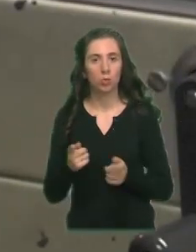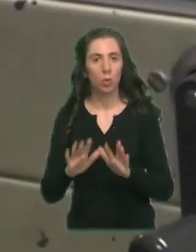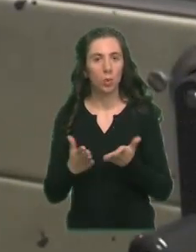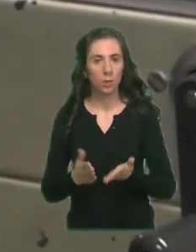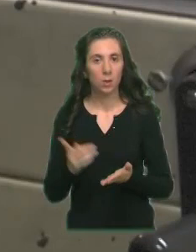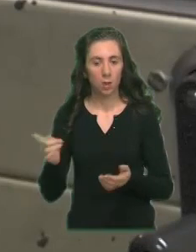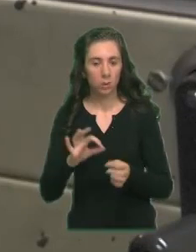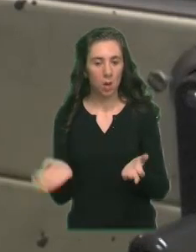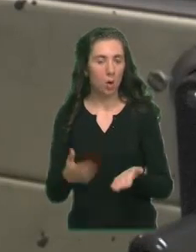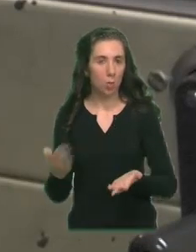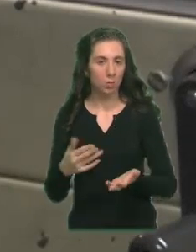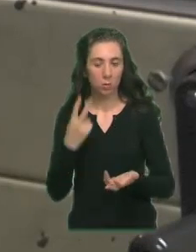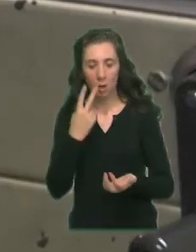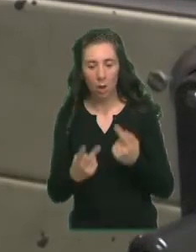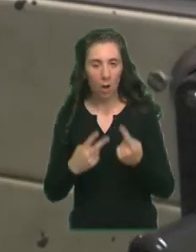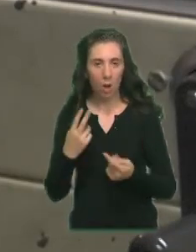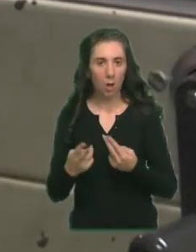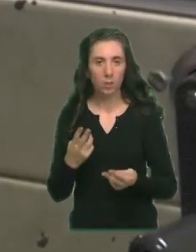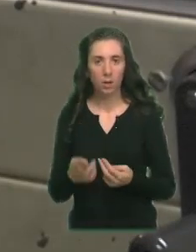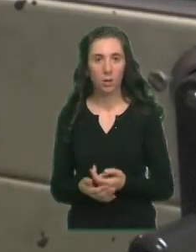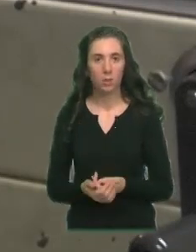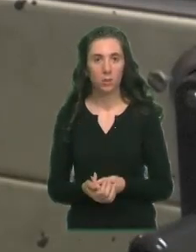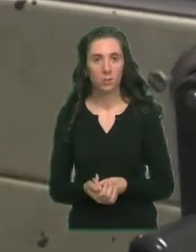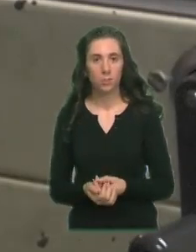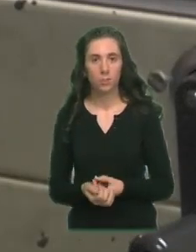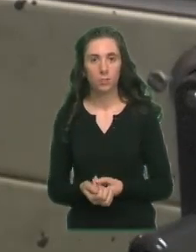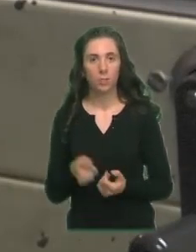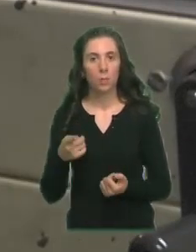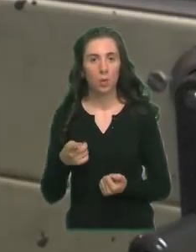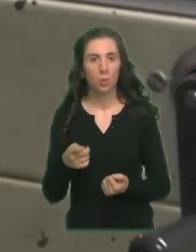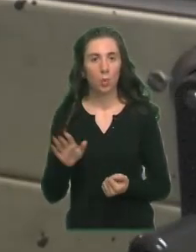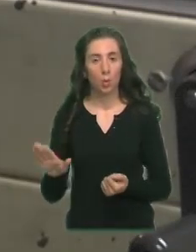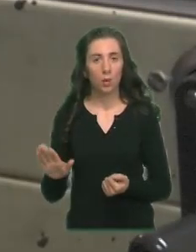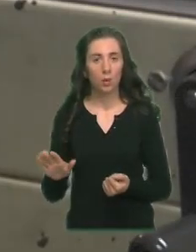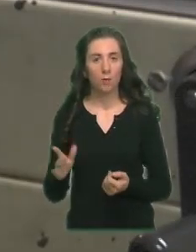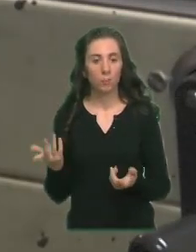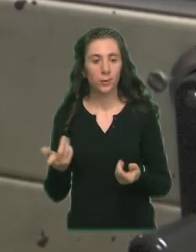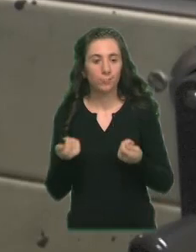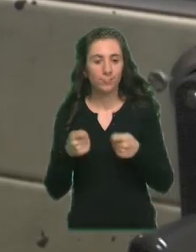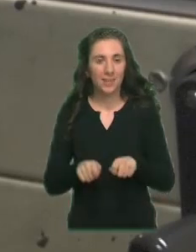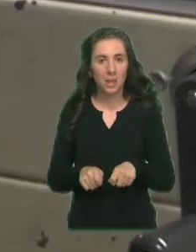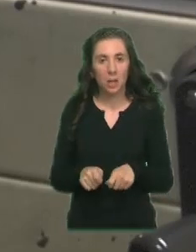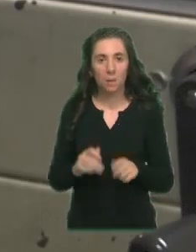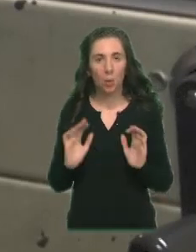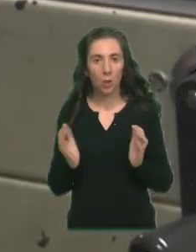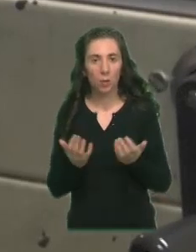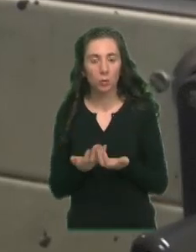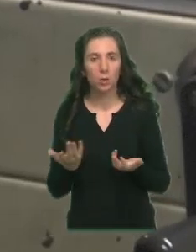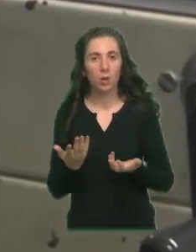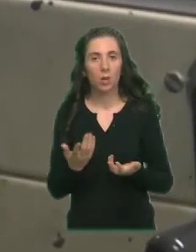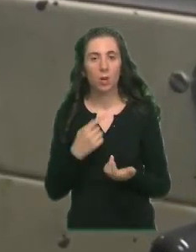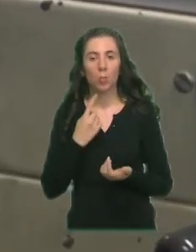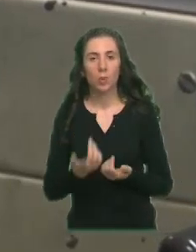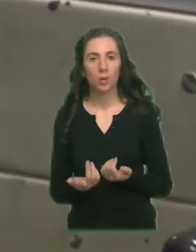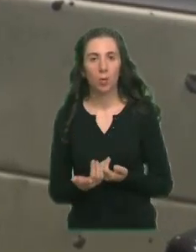te knjige on lista i gleda, i to je ta njegova zatvorenost, onda, kako